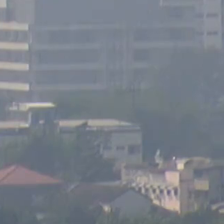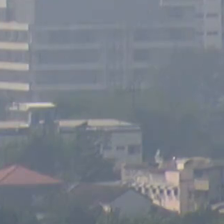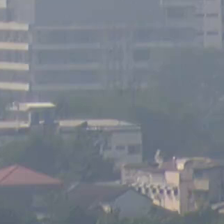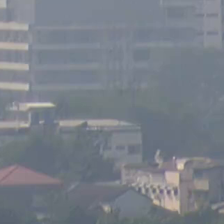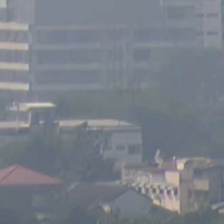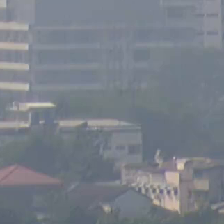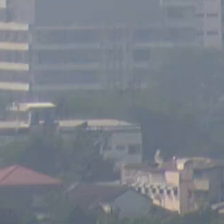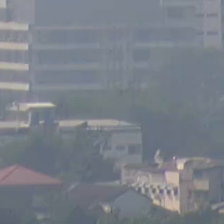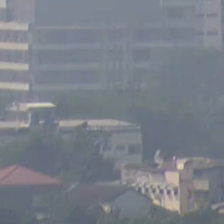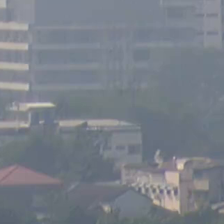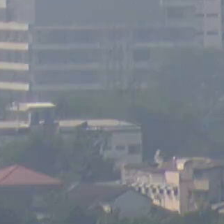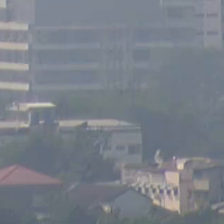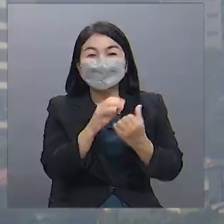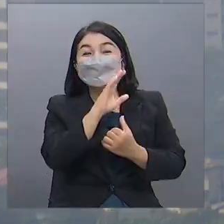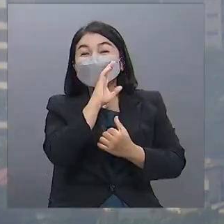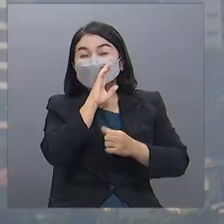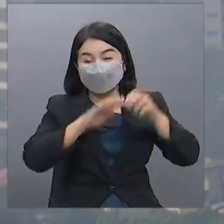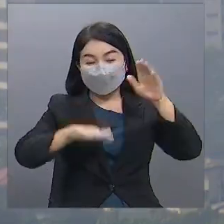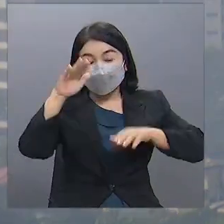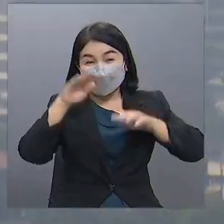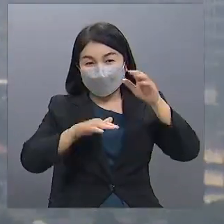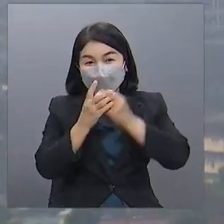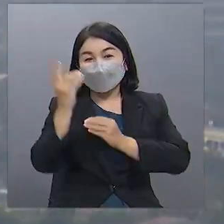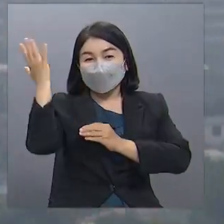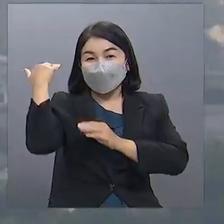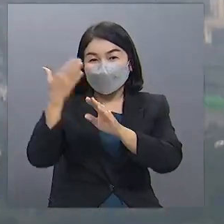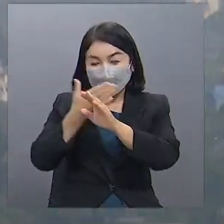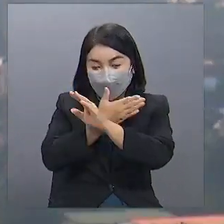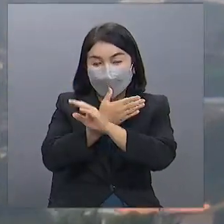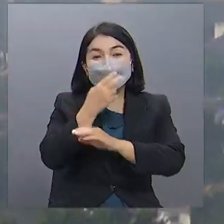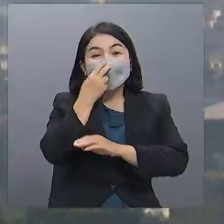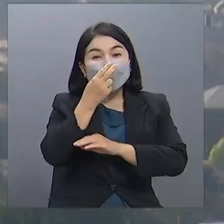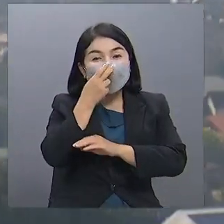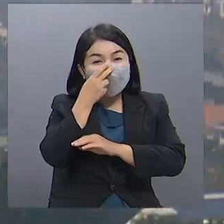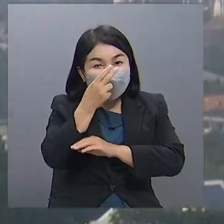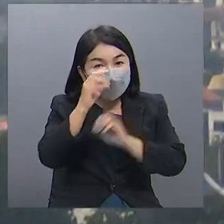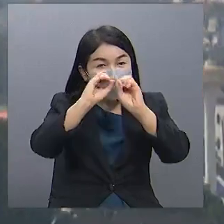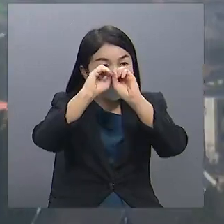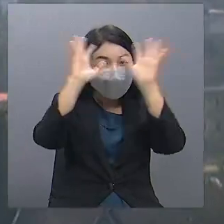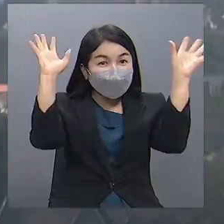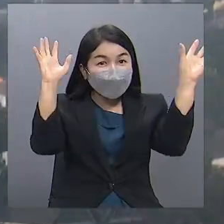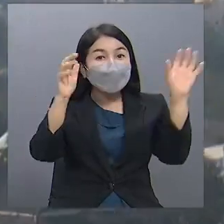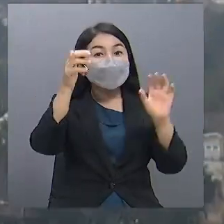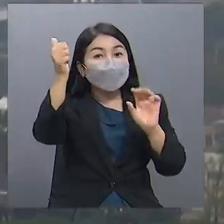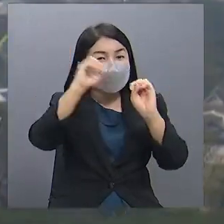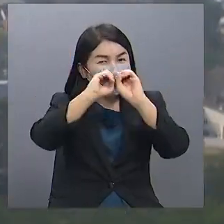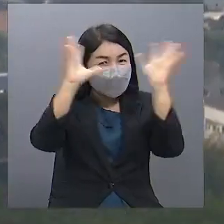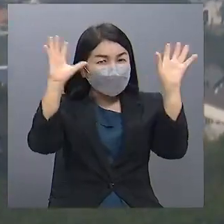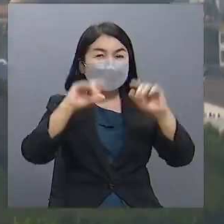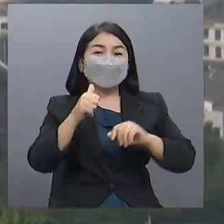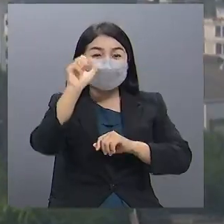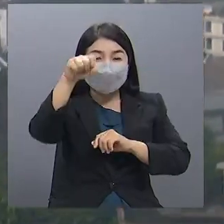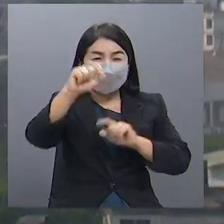กิดว่าเทียบเคียงกับช่วงสัปดาห์ก่อนหน้านี้เนี่ยเรายังคงมองเห็นท้องฟ้าที่เป็นสีฟ้าอย่างชัดเจนแต่ในวันนี้คุณผู้